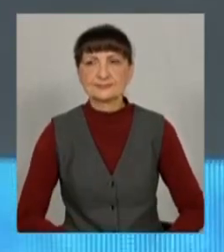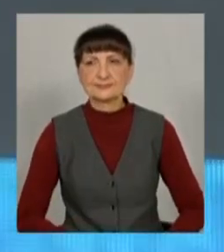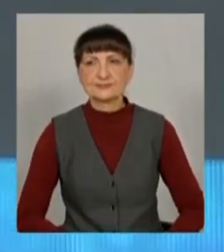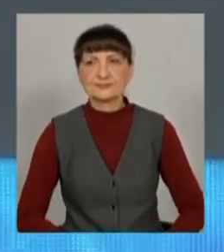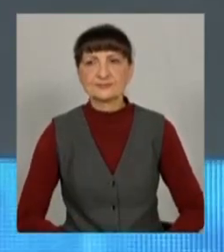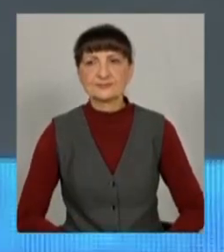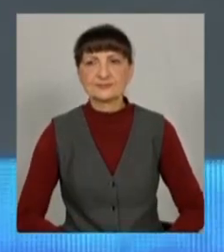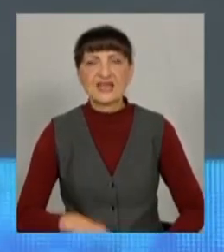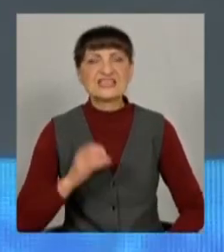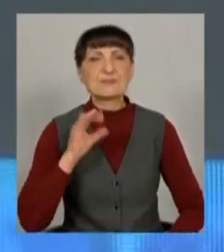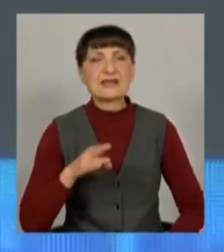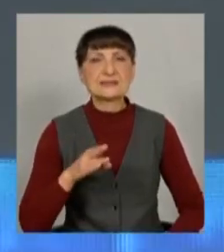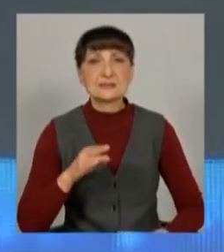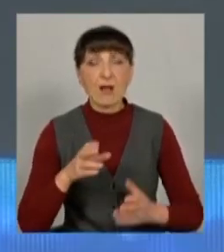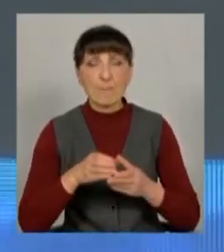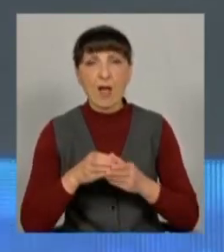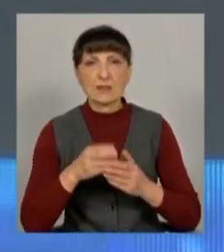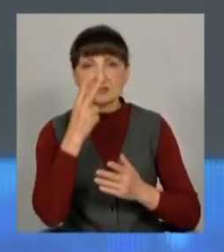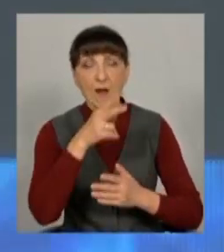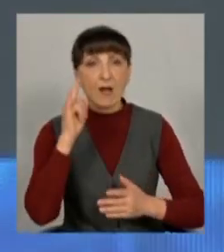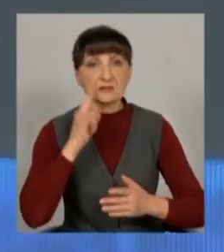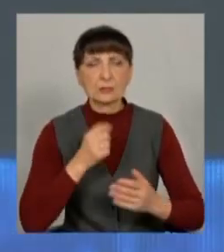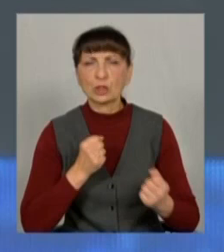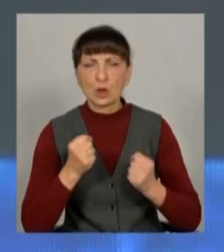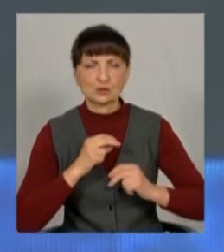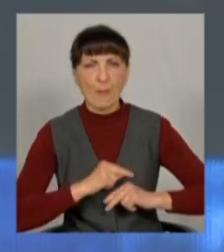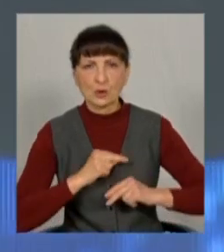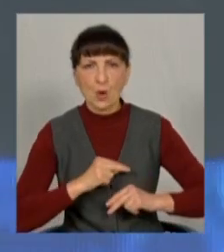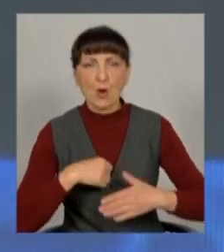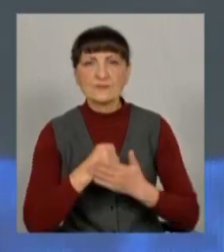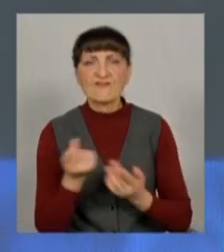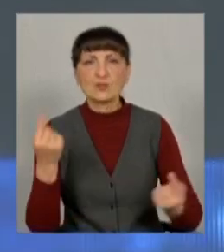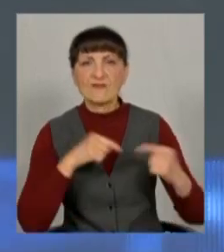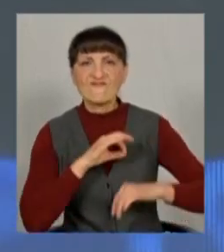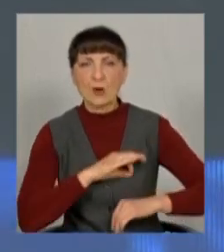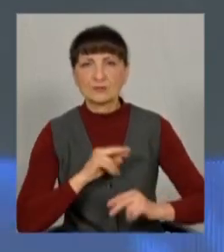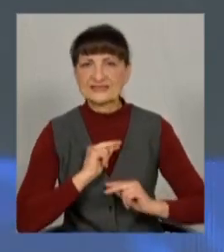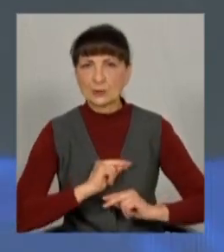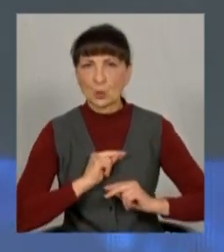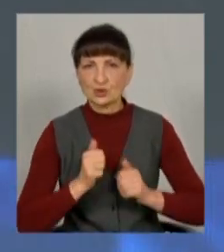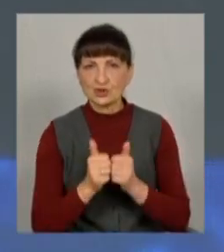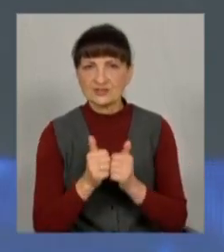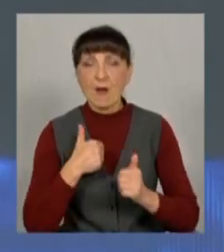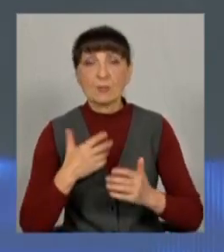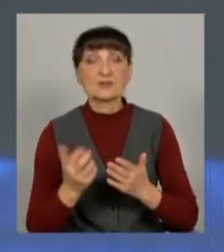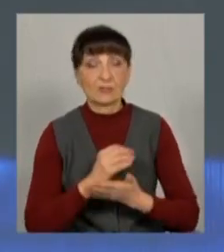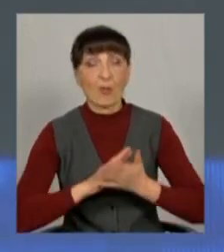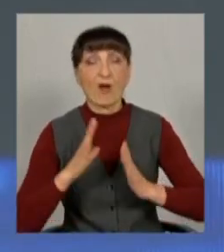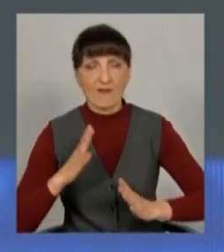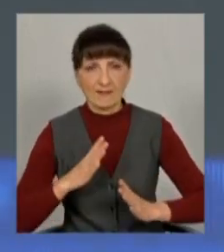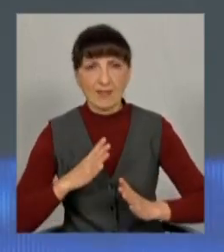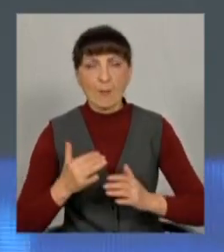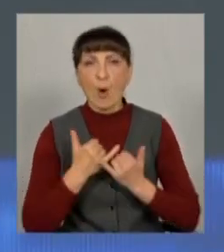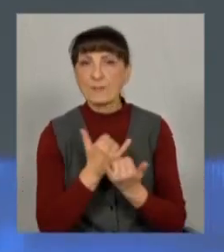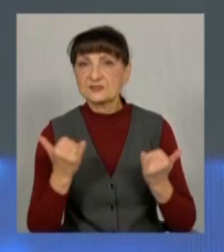Казахстане рассматривает Казахстан как надёжного партнёра для установления взаимовыгодного сотрудничества мы достигли договорённости по